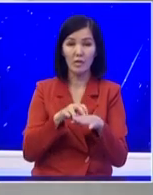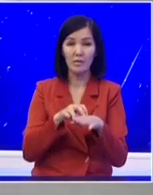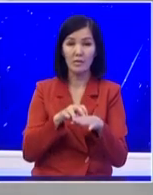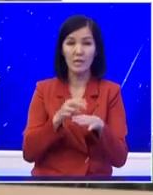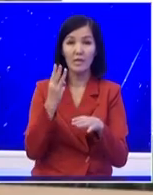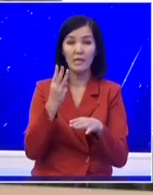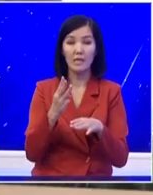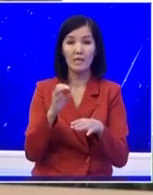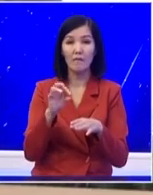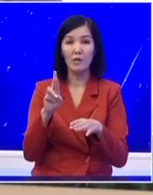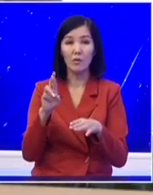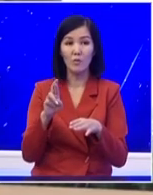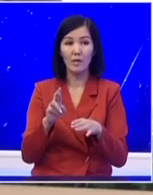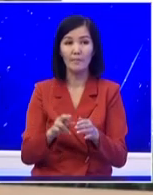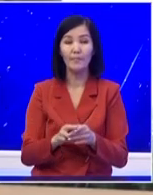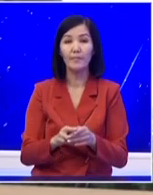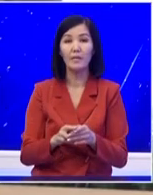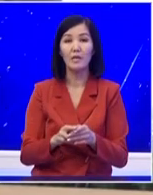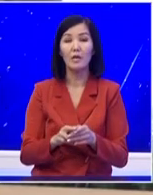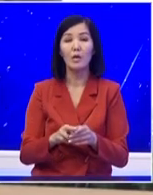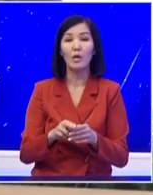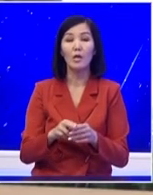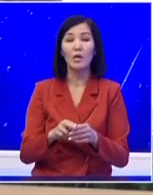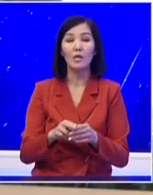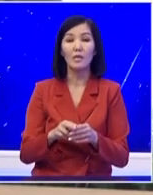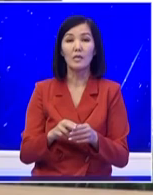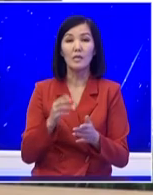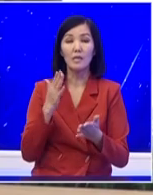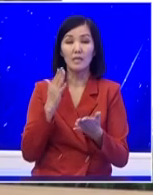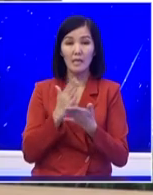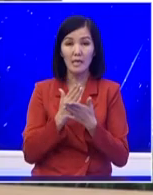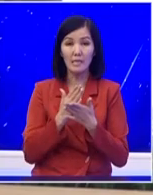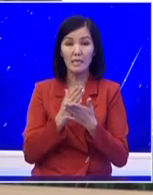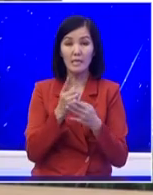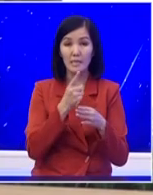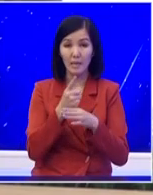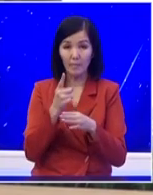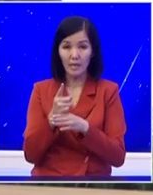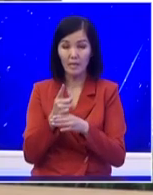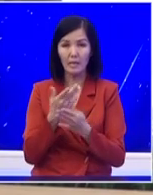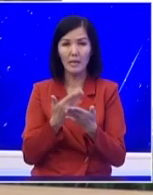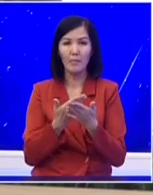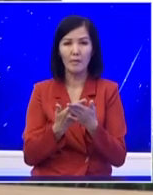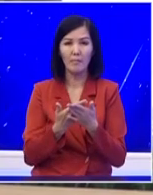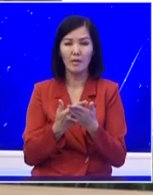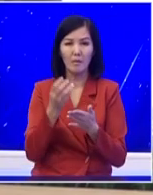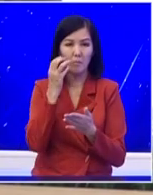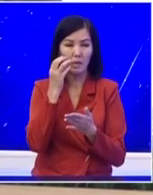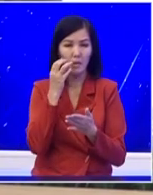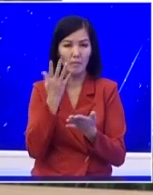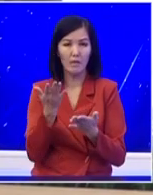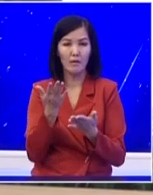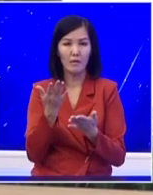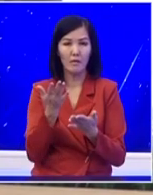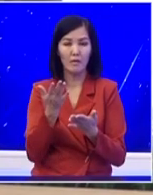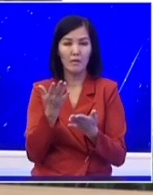3 июля. Однако тут тоже имеются исключения, то есть скрининг и прием беременных и по